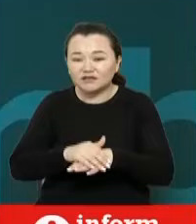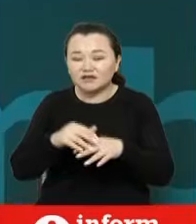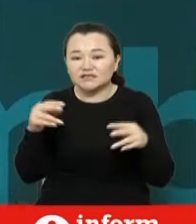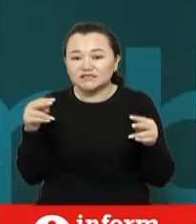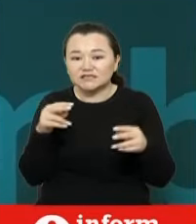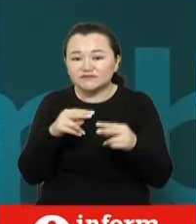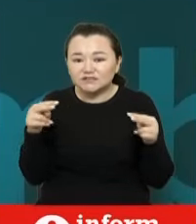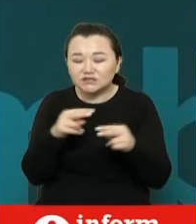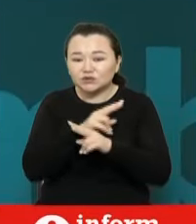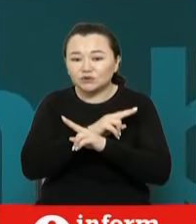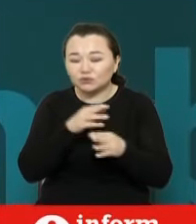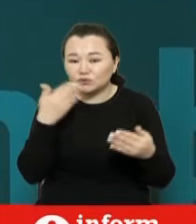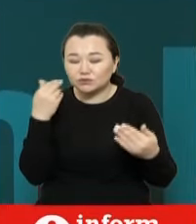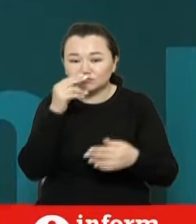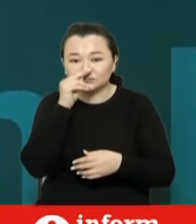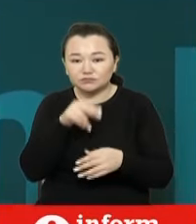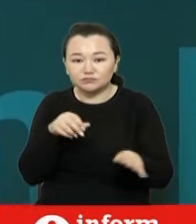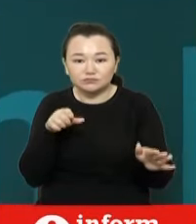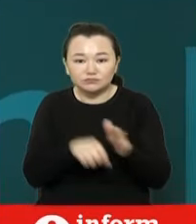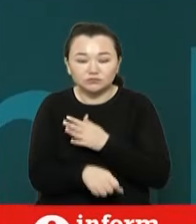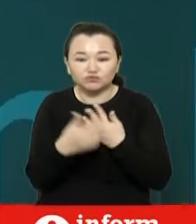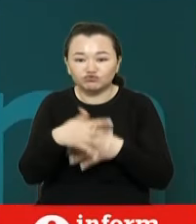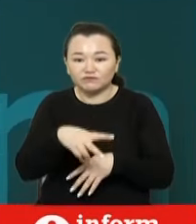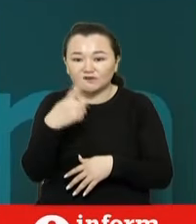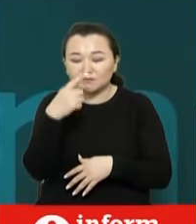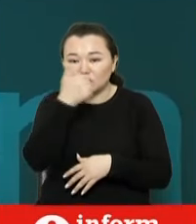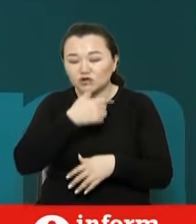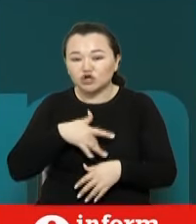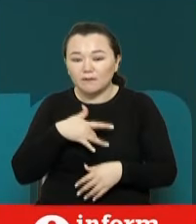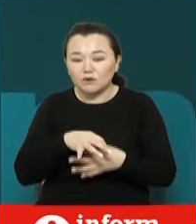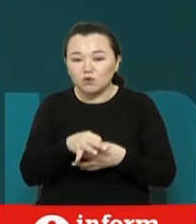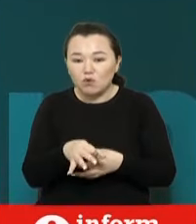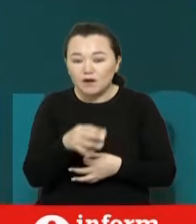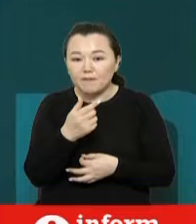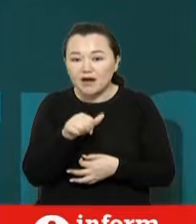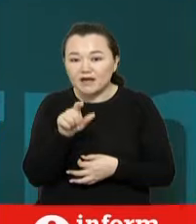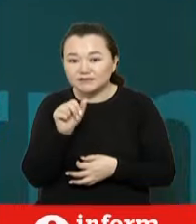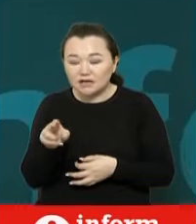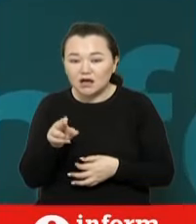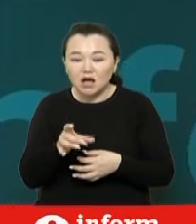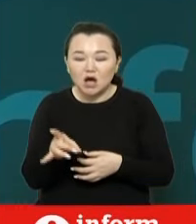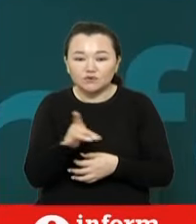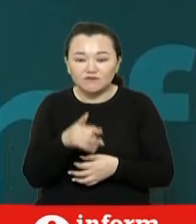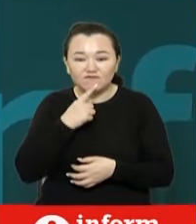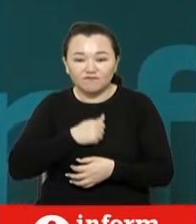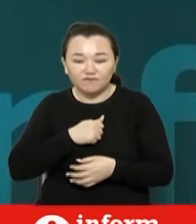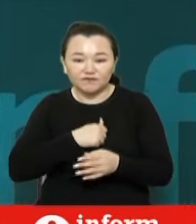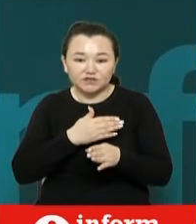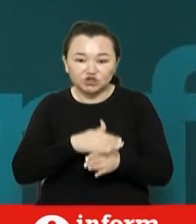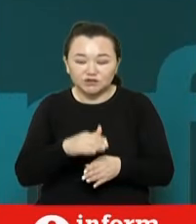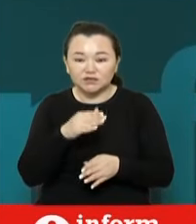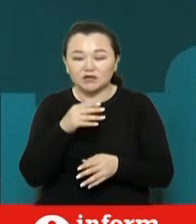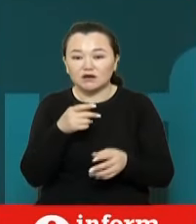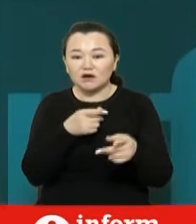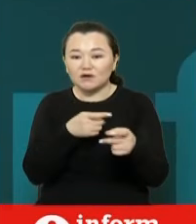жіберді. Еске салайық, 2021 жылы Жамбыл облысы Байзақ ауданындағы әскери бөлімдегі оқ-дәрі